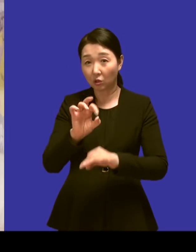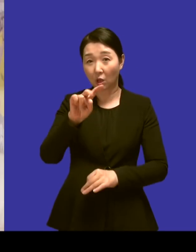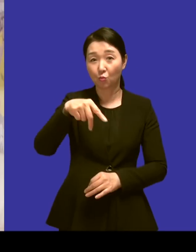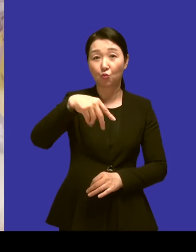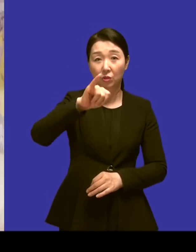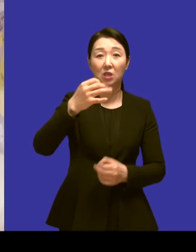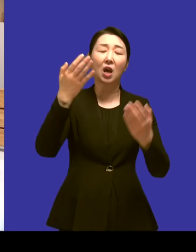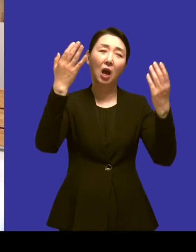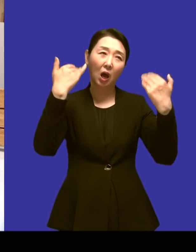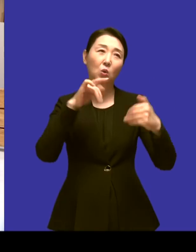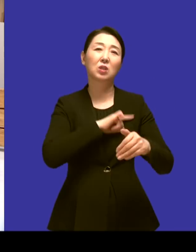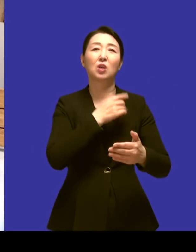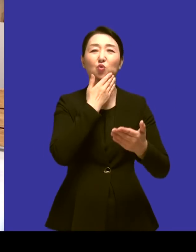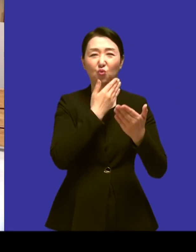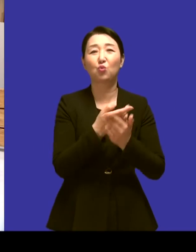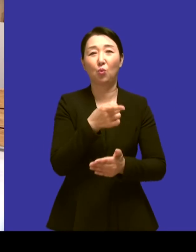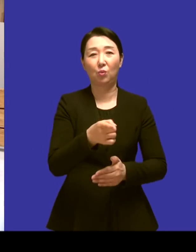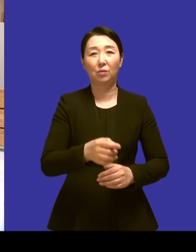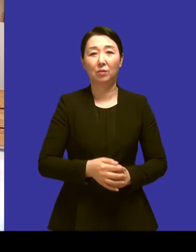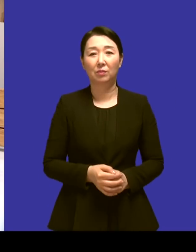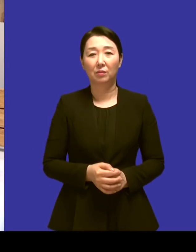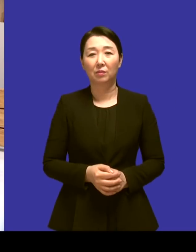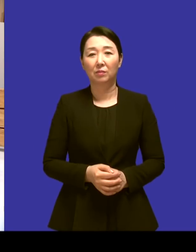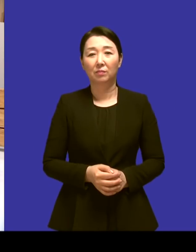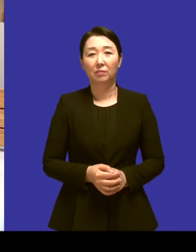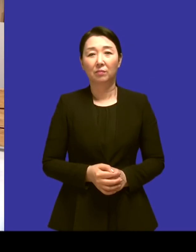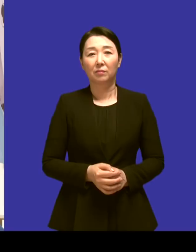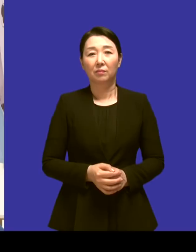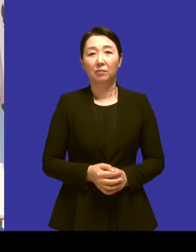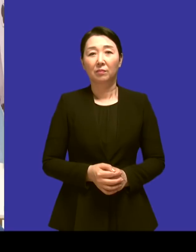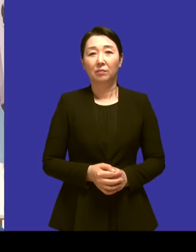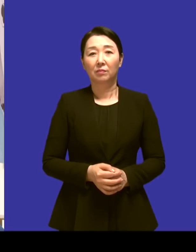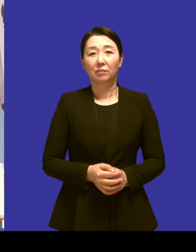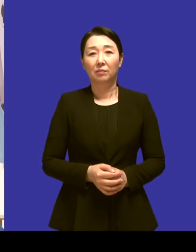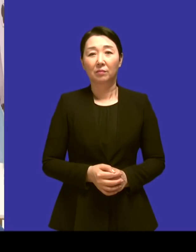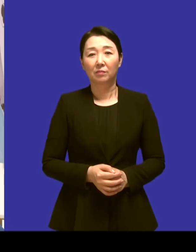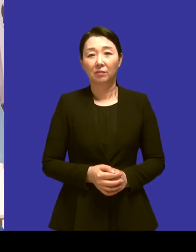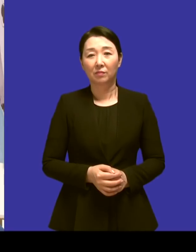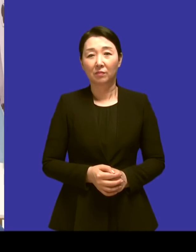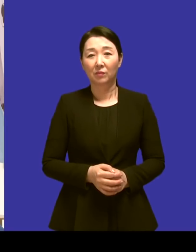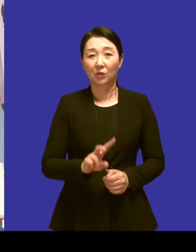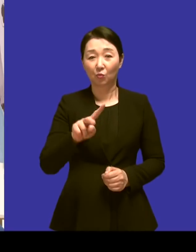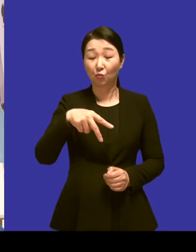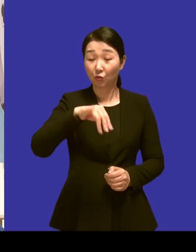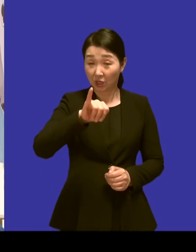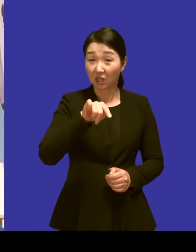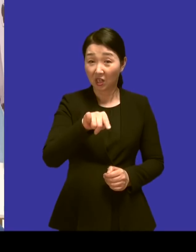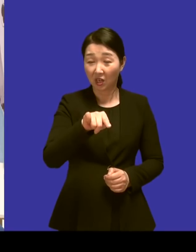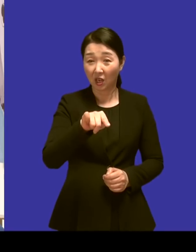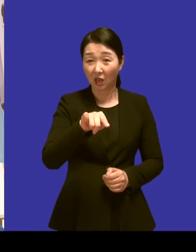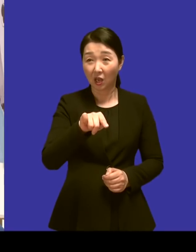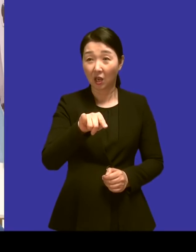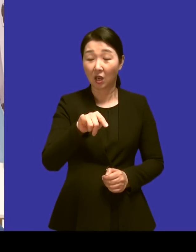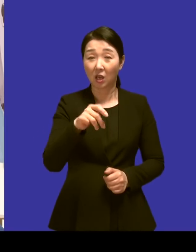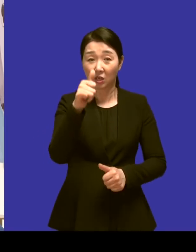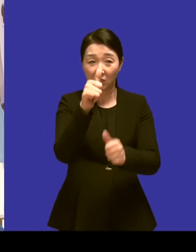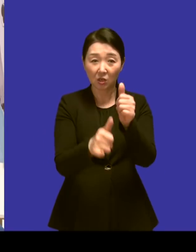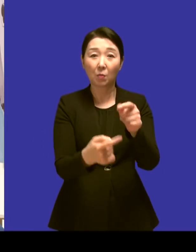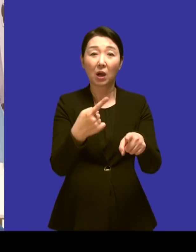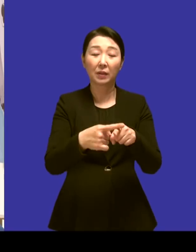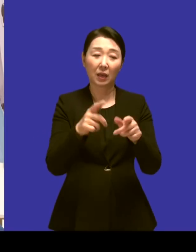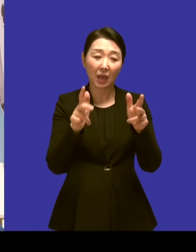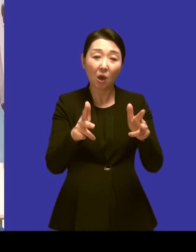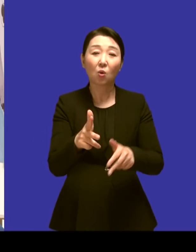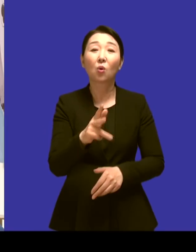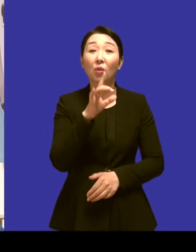가장 큰 모토였더라고요. 네. 인테그리티. 정직. 예, 그래서 무디 같은 경우에는 막 시험 보다가 에어컨이 안 나오면은